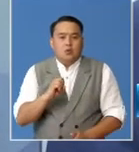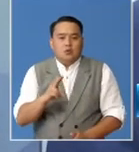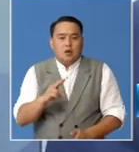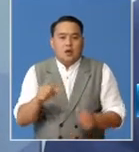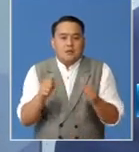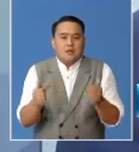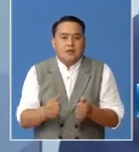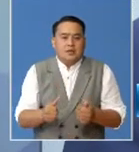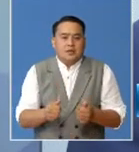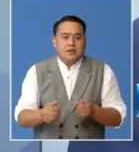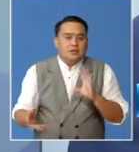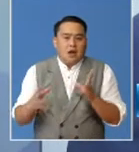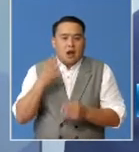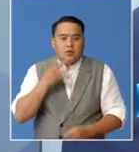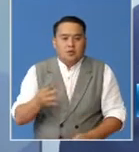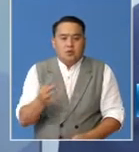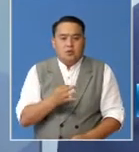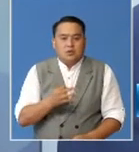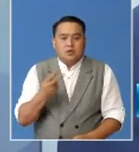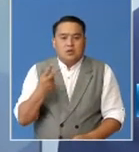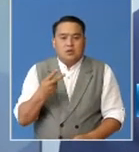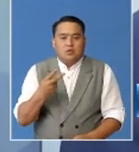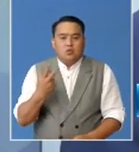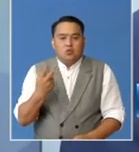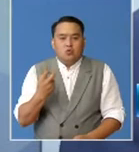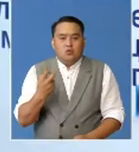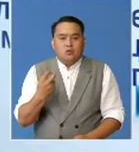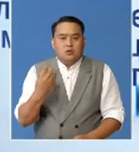мемориалды кешен. Жалпы Алматы облысы бойынша біз 2343